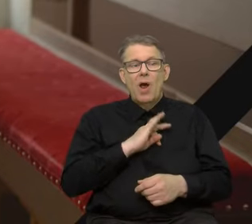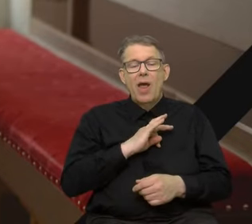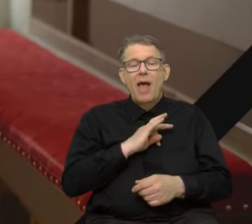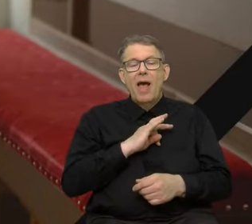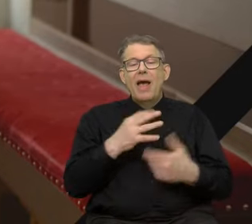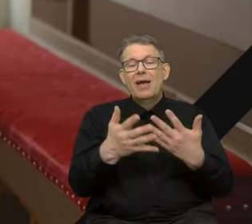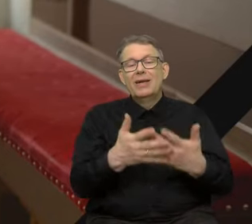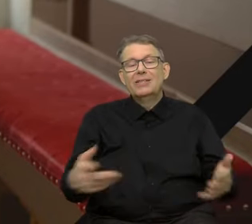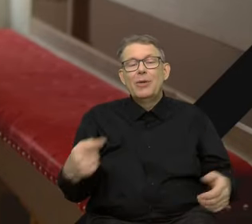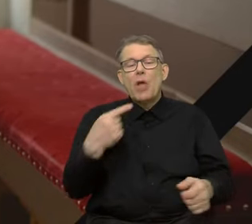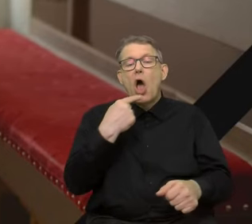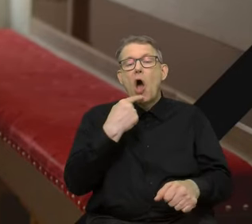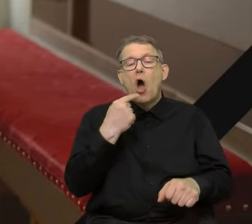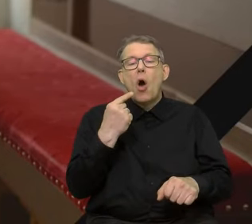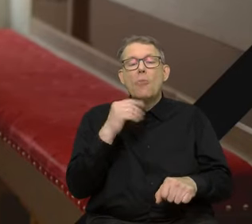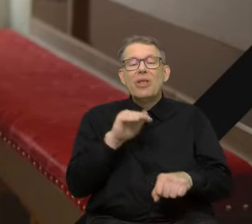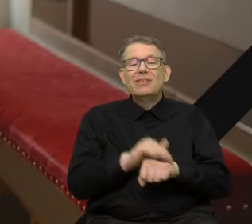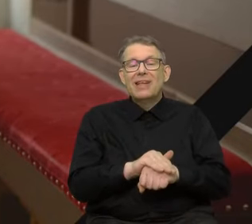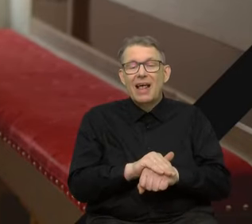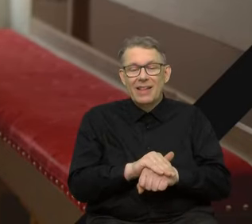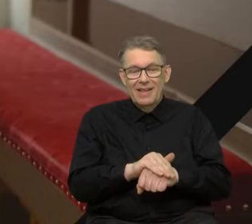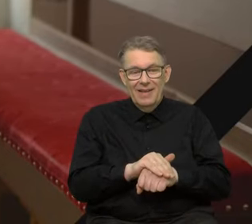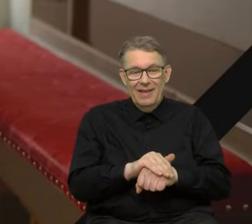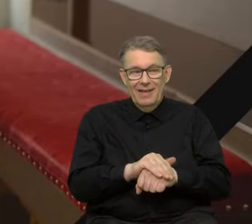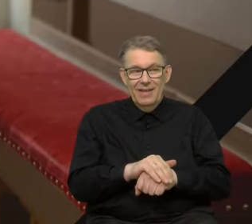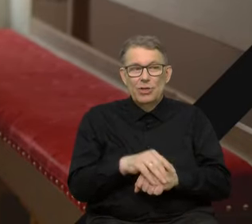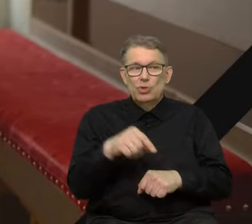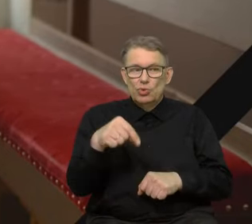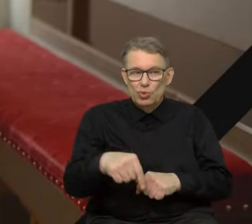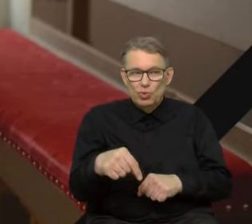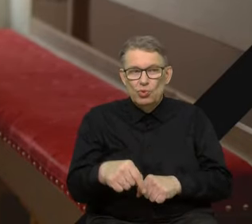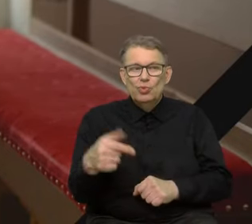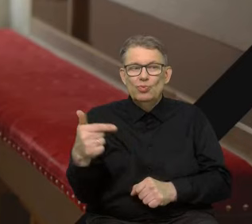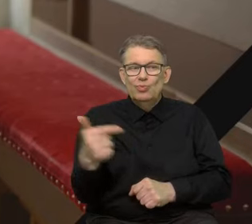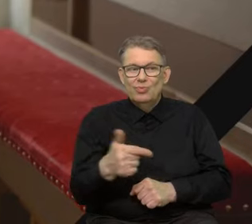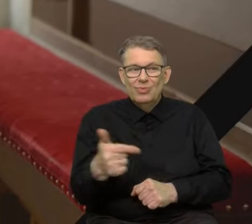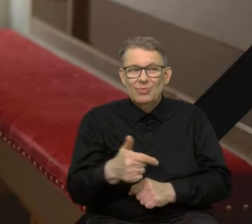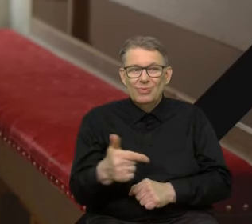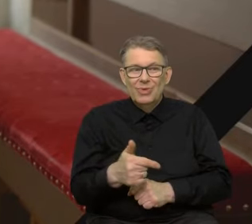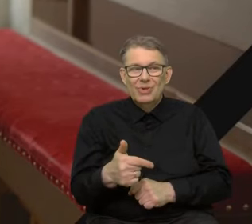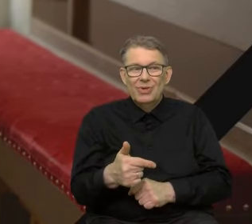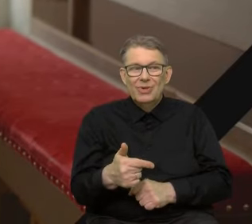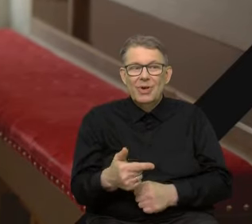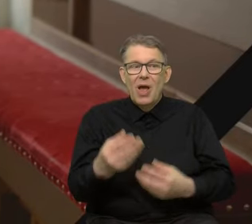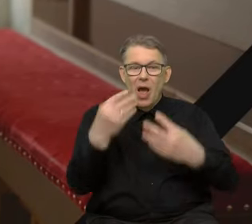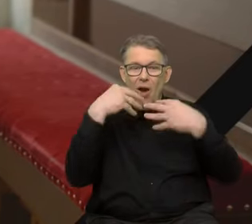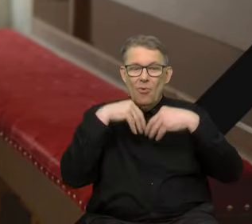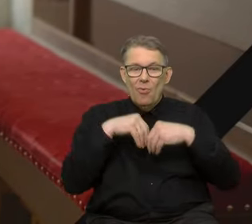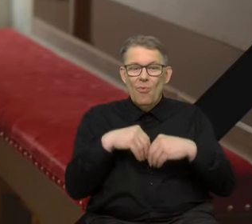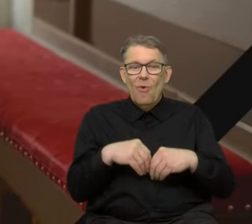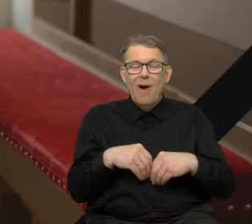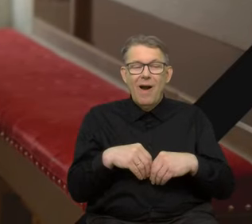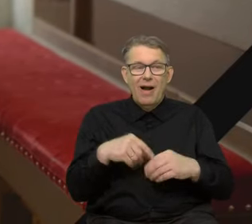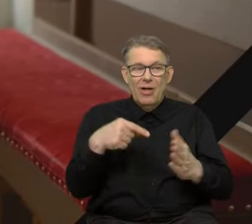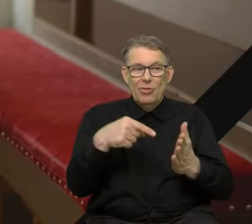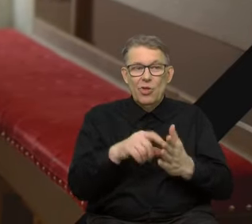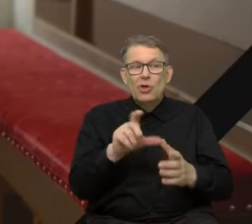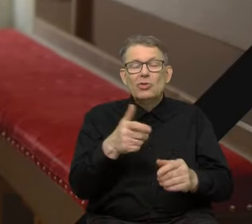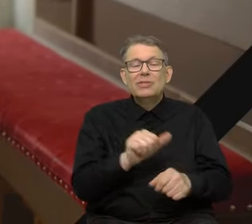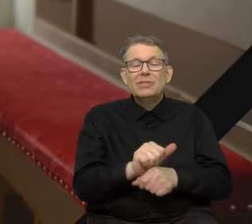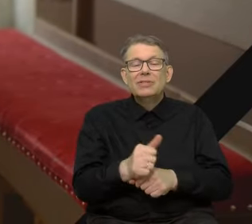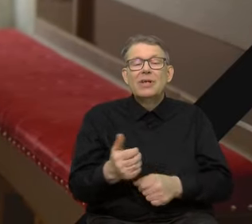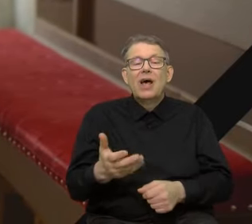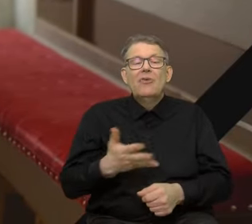obiecana. Że tutaj powinienem wchłaniać to, co jest